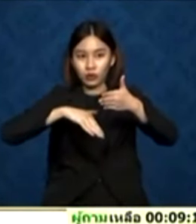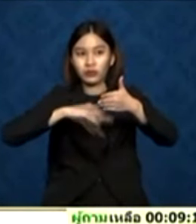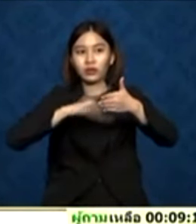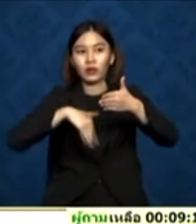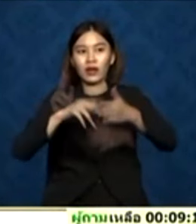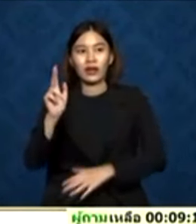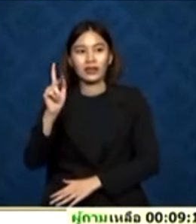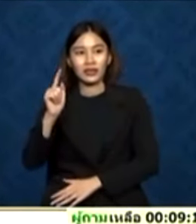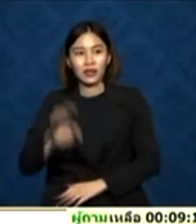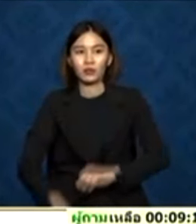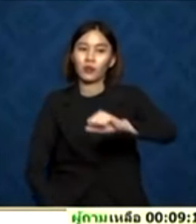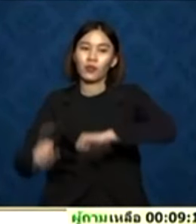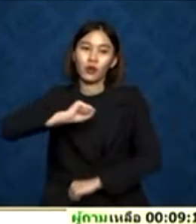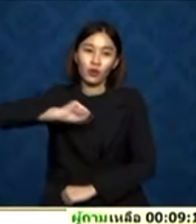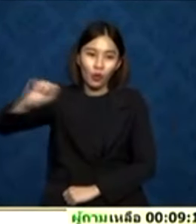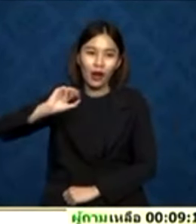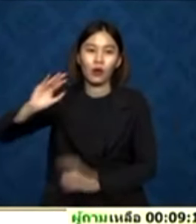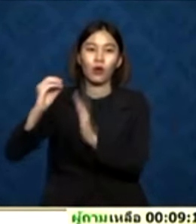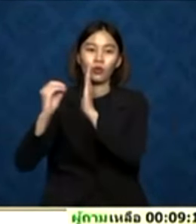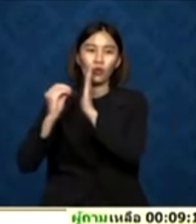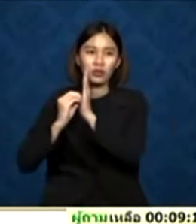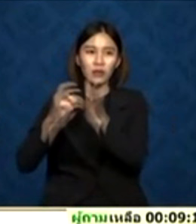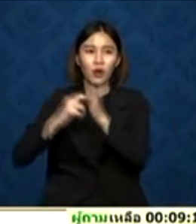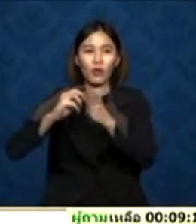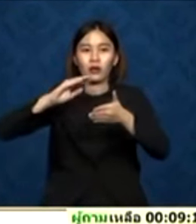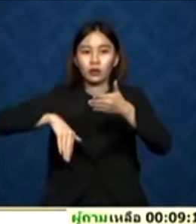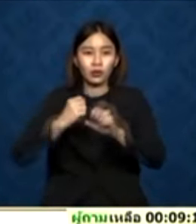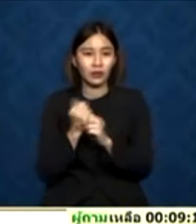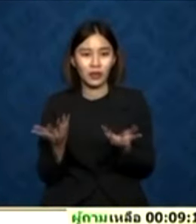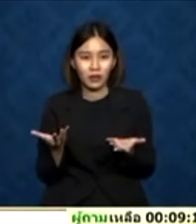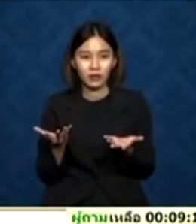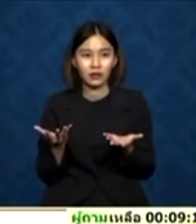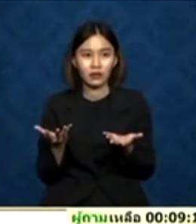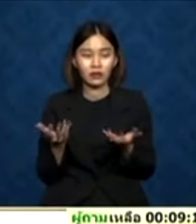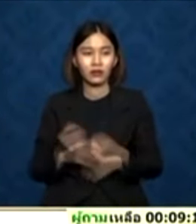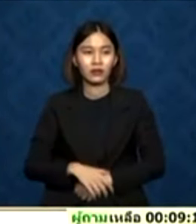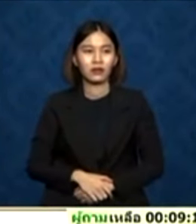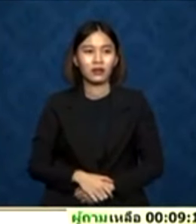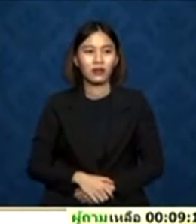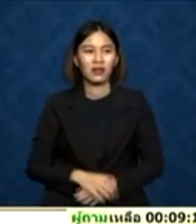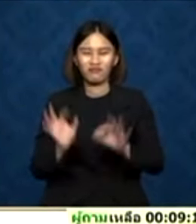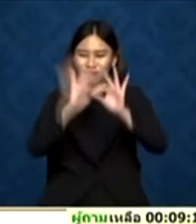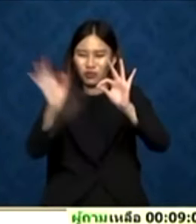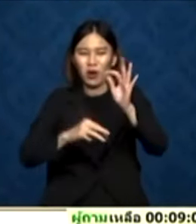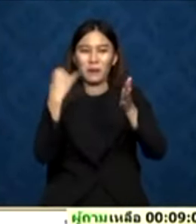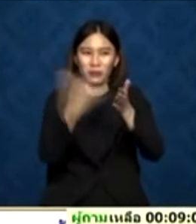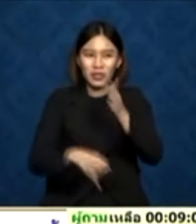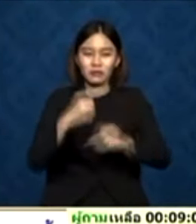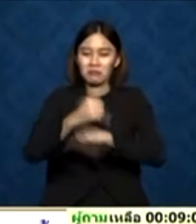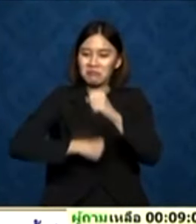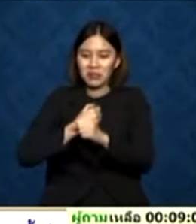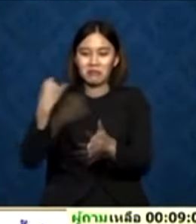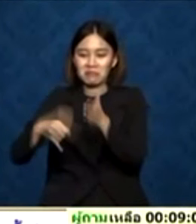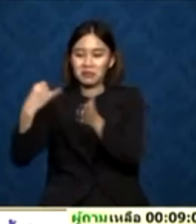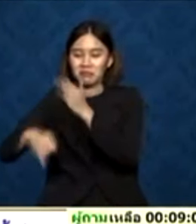เนี่ยสีเขียวเนี่ยอยู่ขวามือครับของกรุงเทพมหานครมันจะเป็นตะวันตกได้ไงครับท่านรัฐบาลท่านประธานครับมันเขียนผิดครับแล้วมันผิดกันมาหลายปีแล้วครับและ